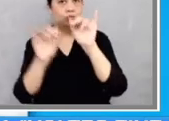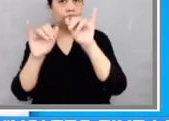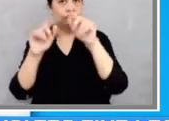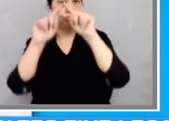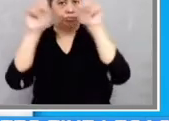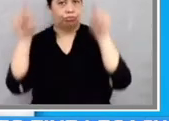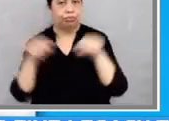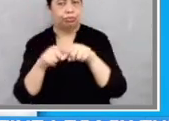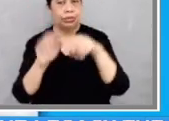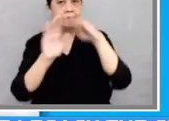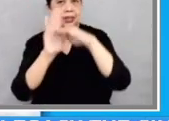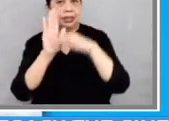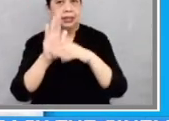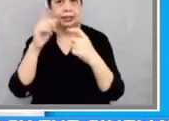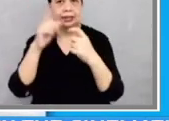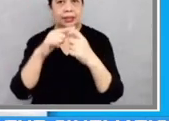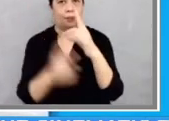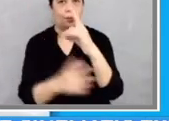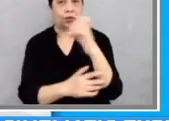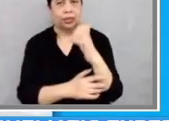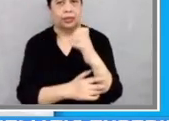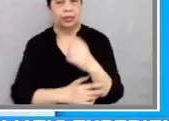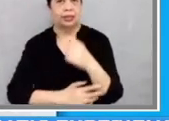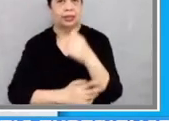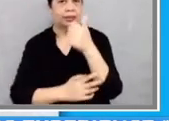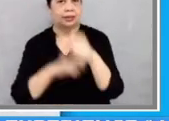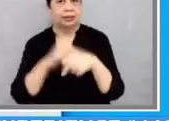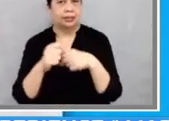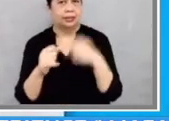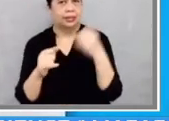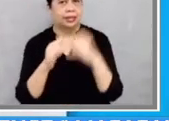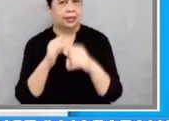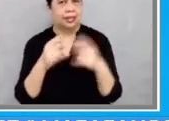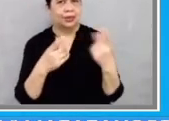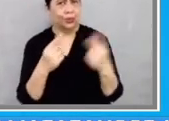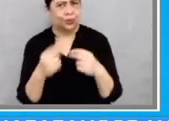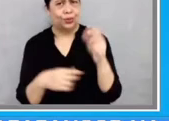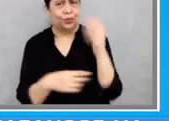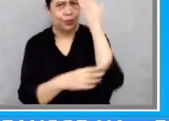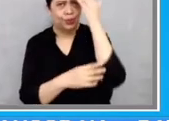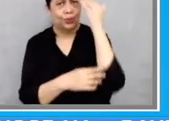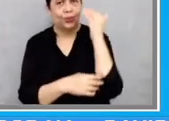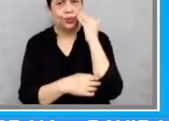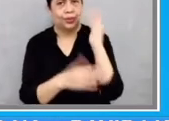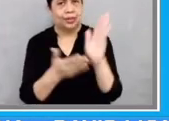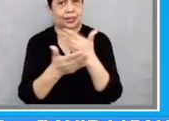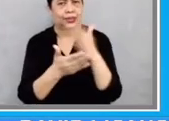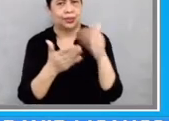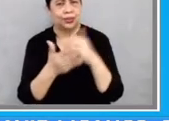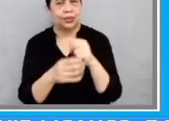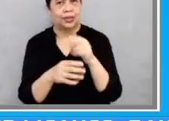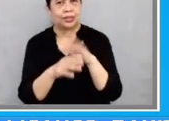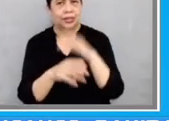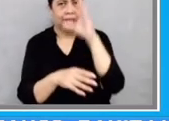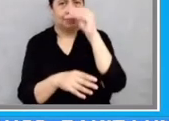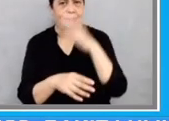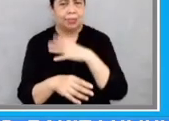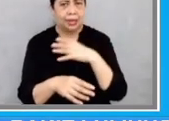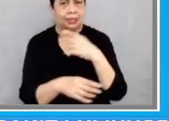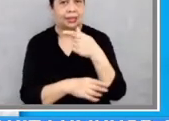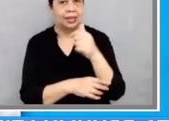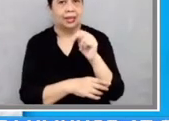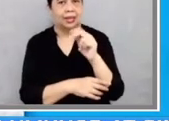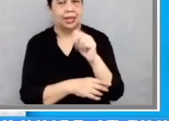100. Isang dekada na ang lumipas ng huli itong nagawa ng Korean song, ang Gentleman at Gangnam Style ni